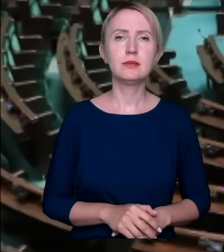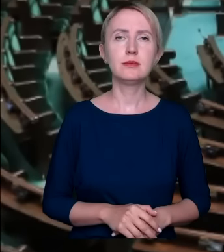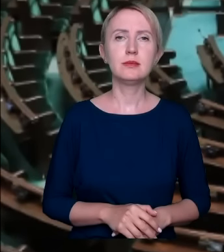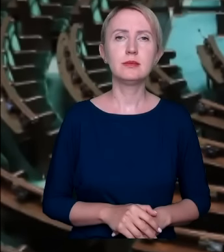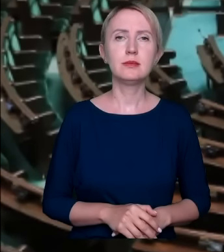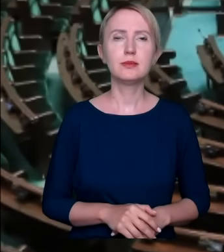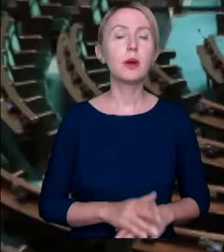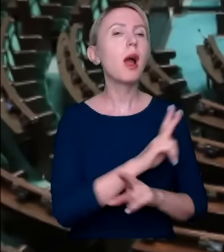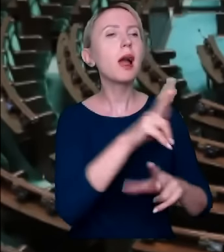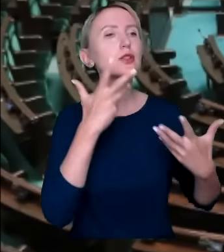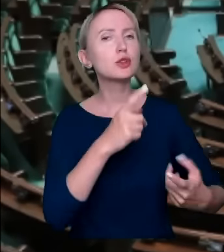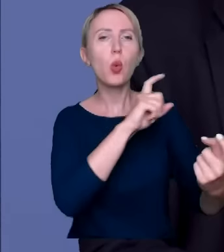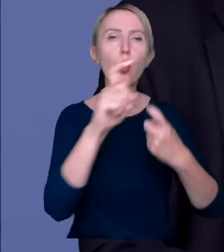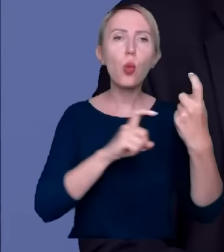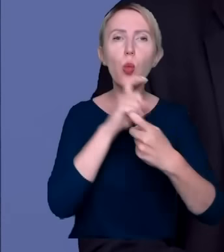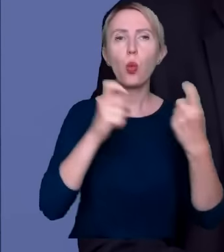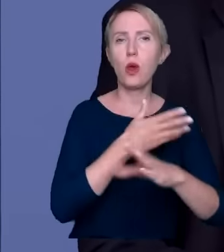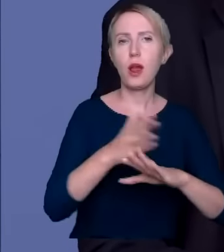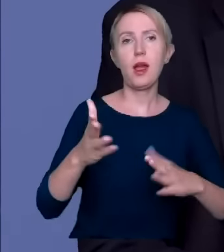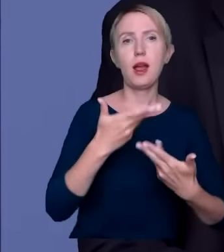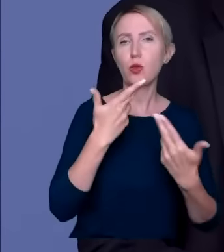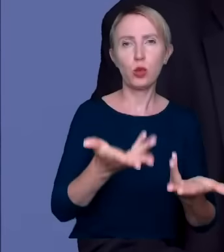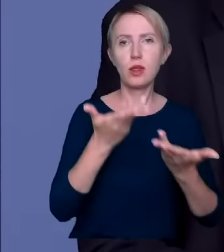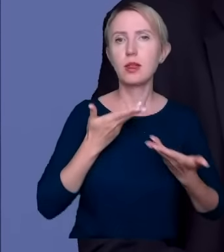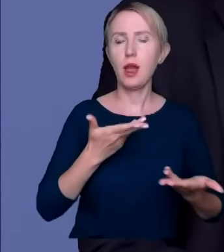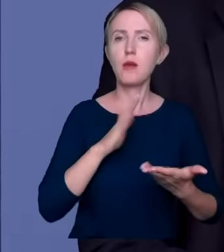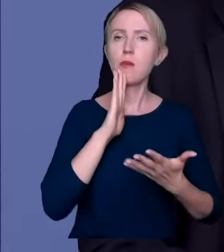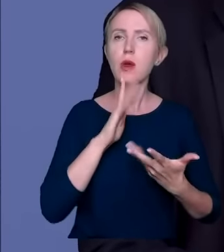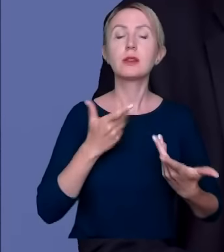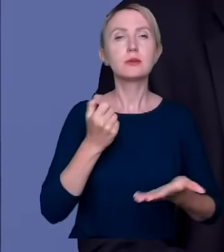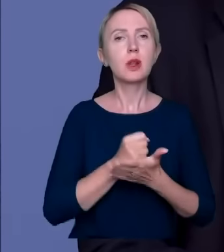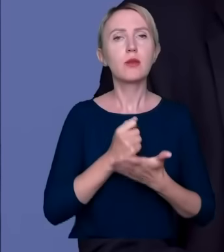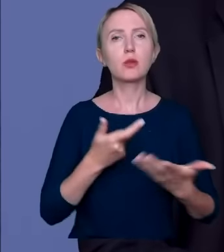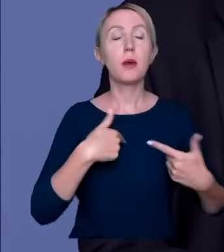donal kci dalej ale nie stworzą jakieś takiej